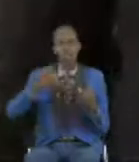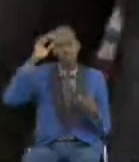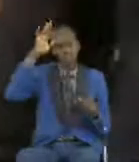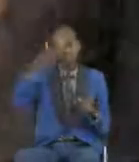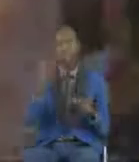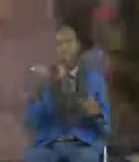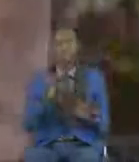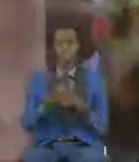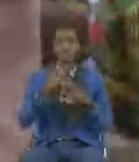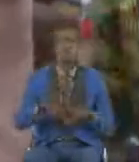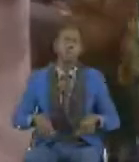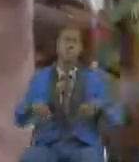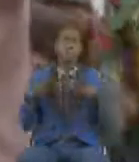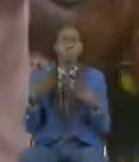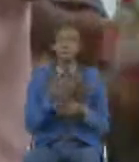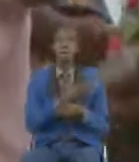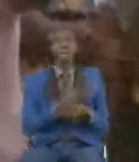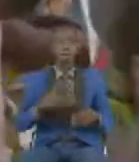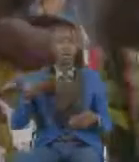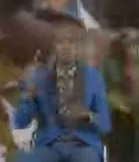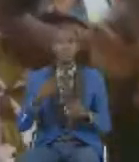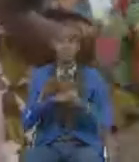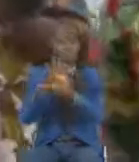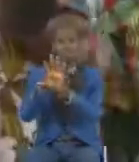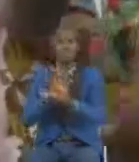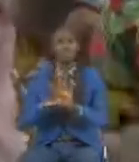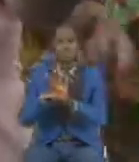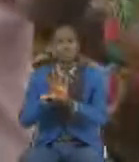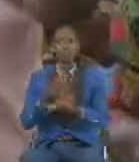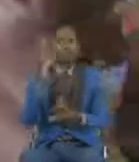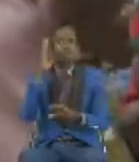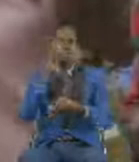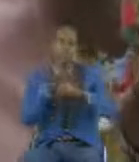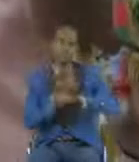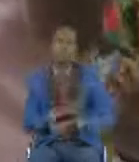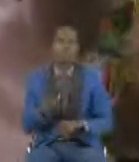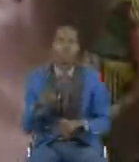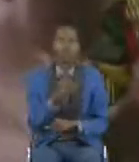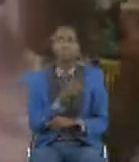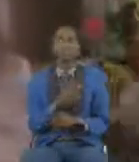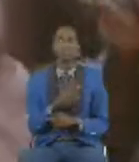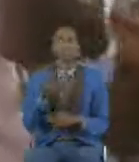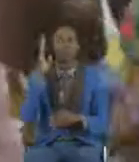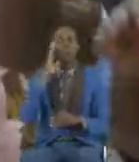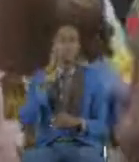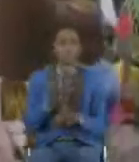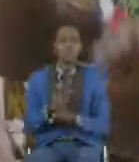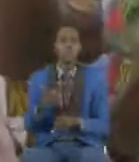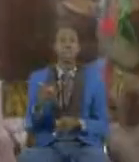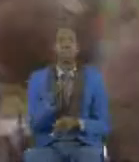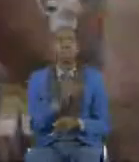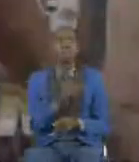dans ta vie. Le bouclier va te protéger, te